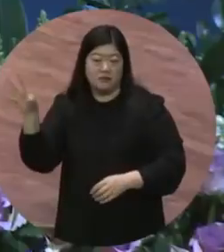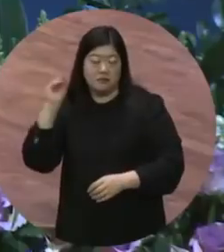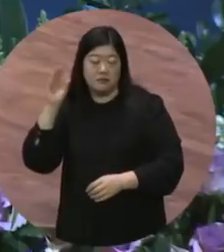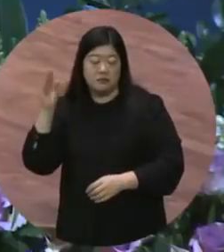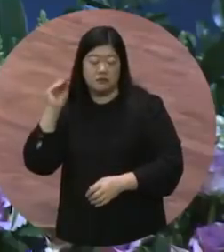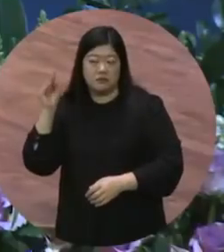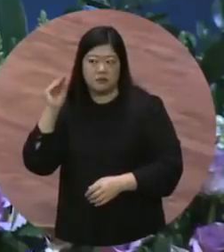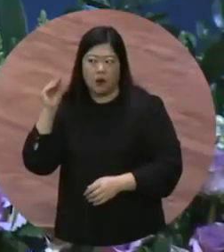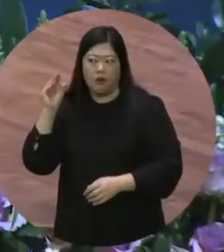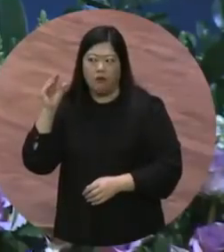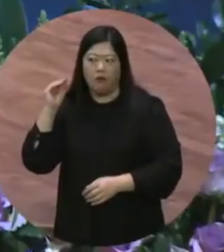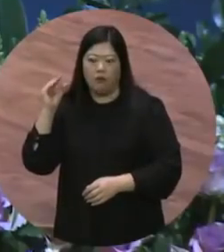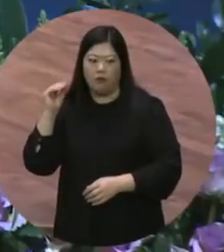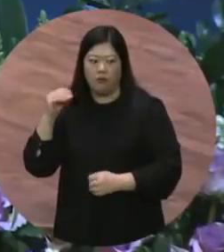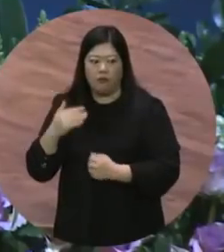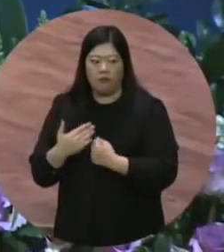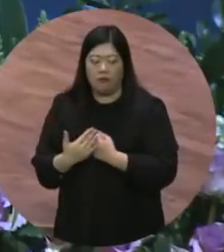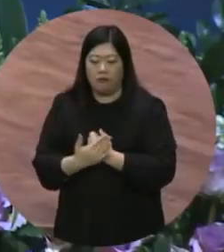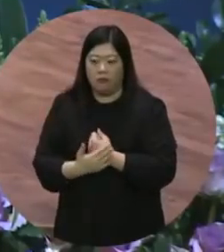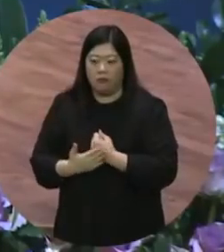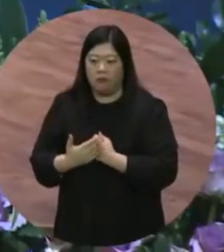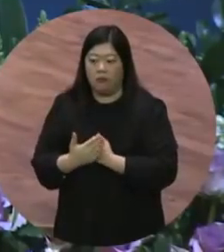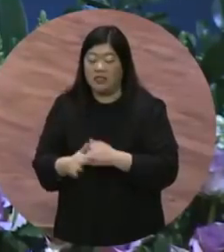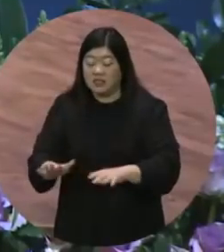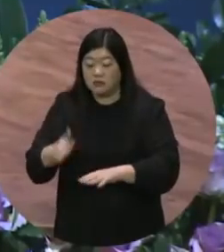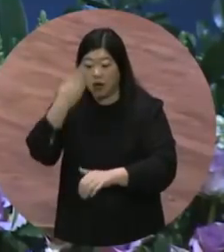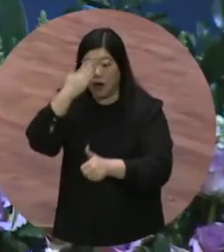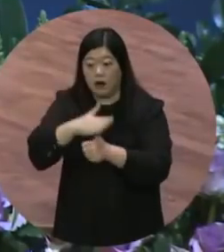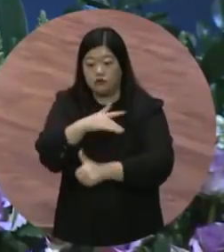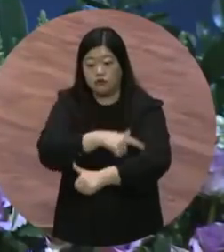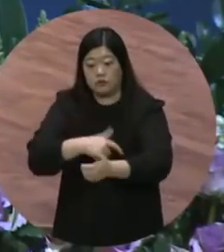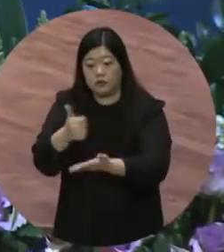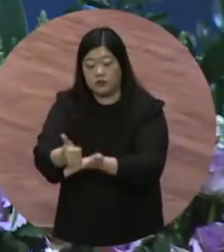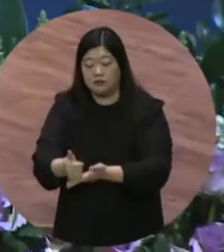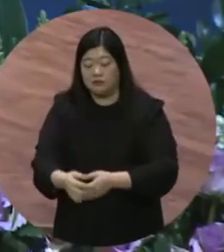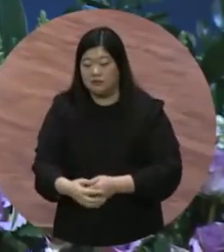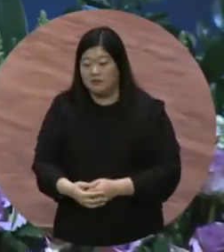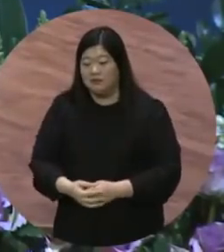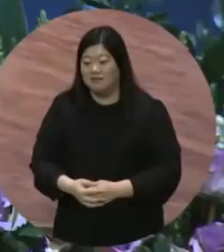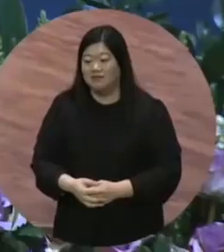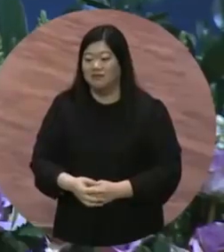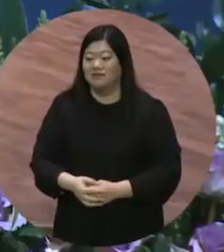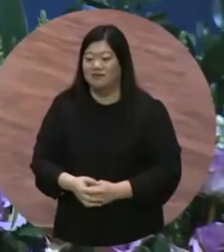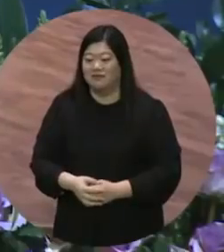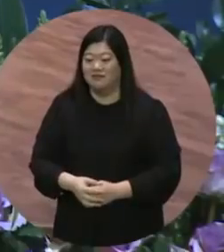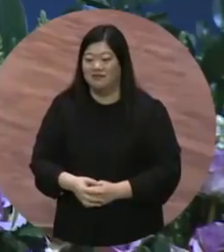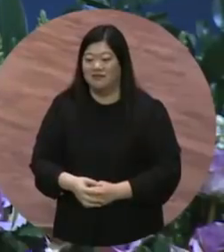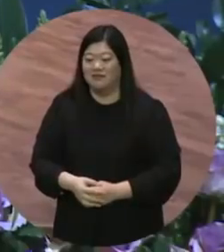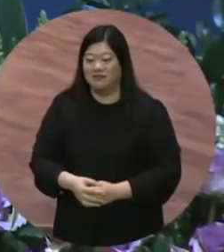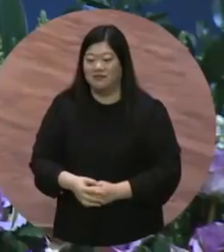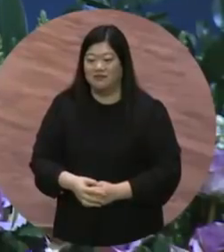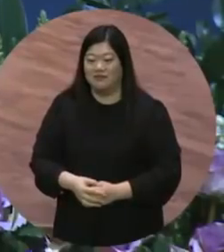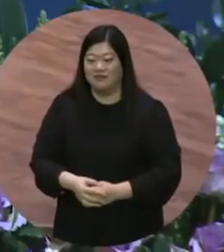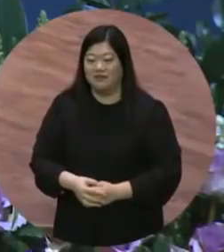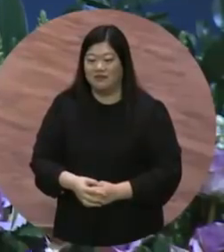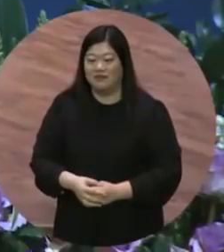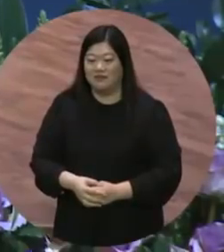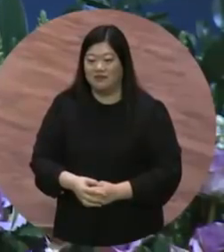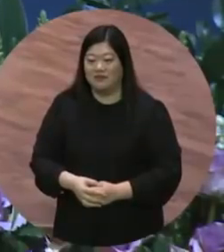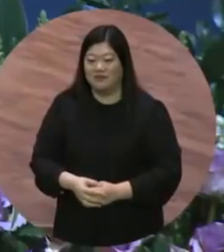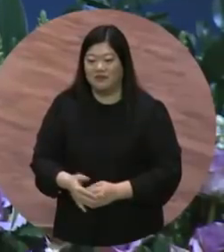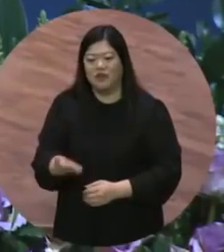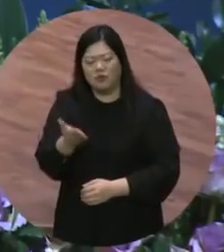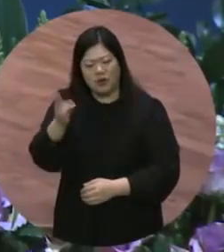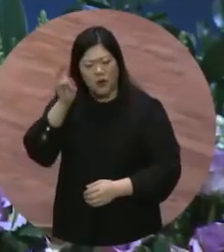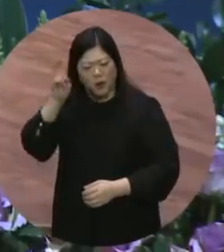귀가 열려서 복음 깨달을 수 있도록 기도하시길 바랍니다. 저는 이런 말씀을 통해서 왜 영적 욕심이 없을까?